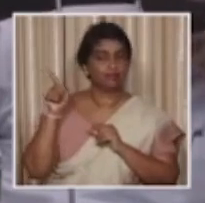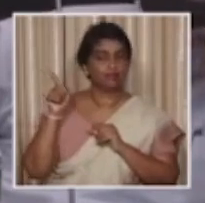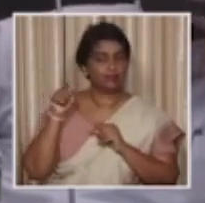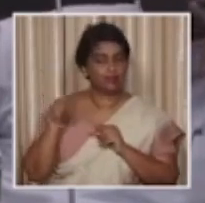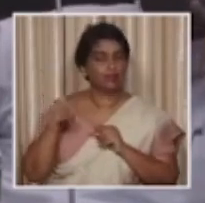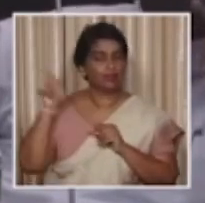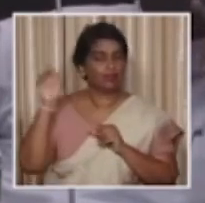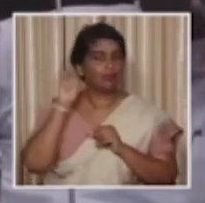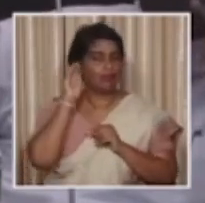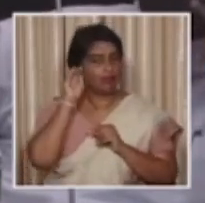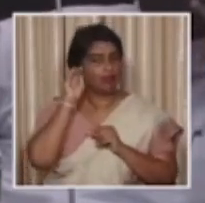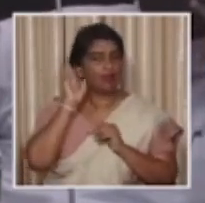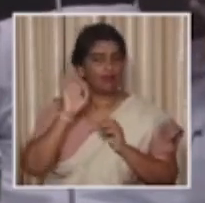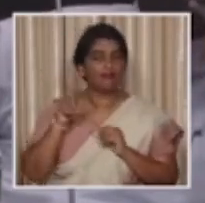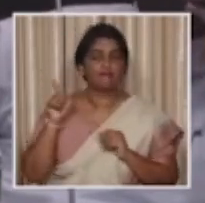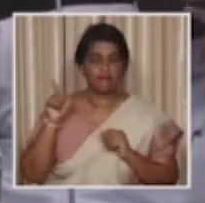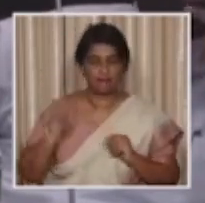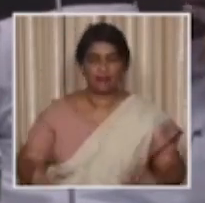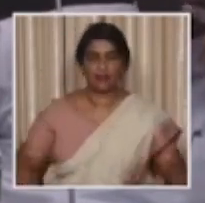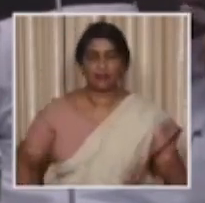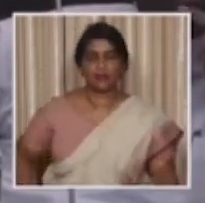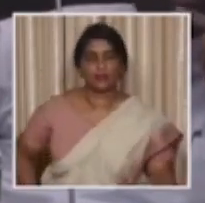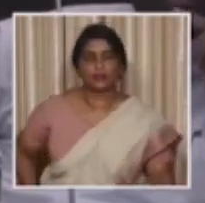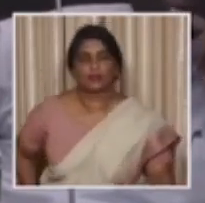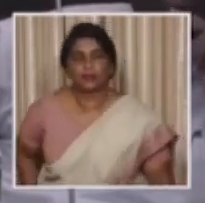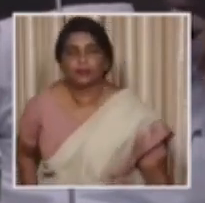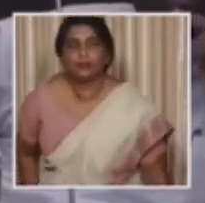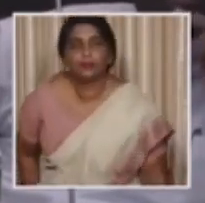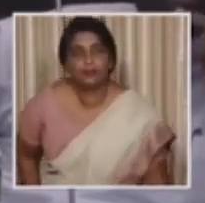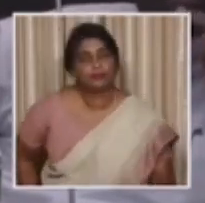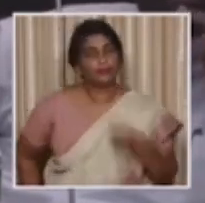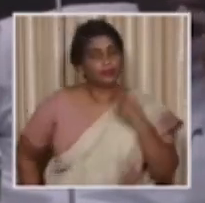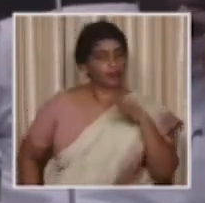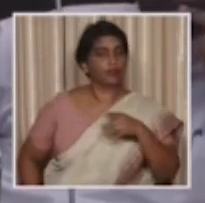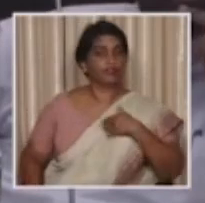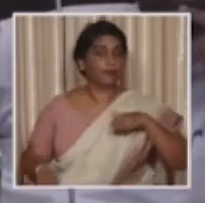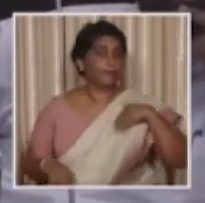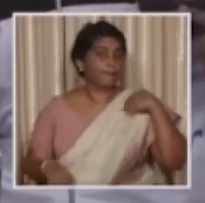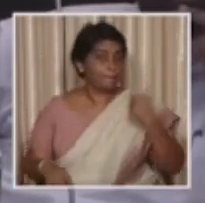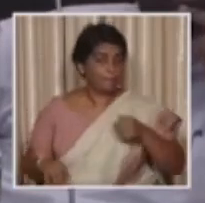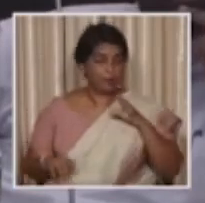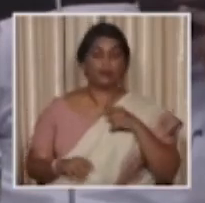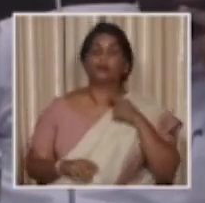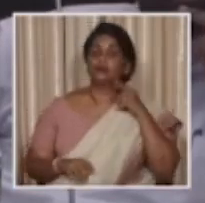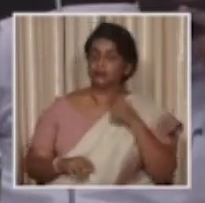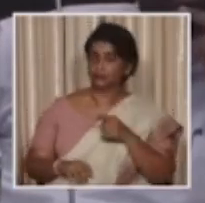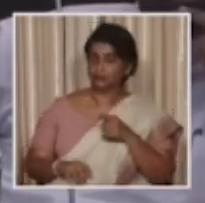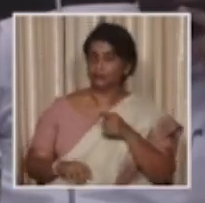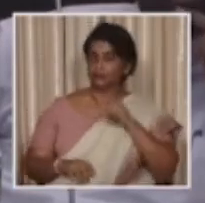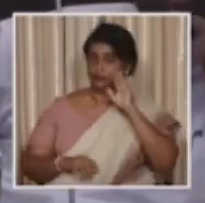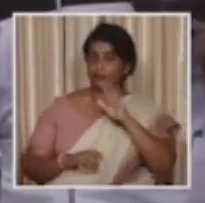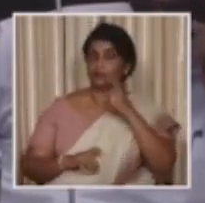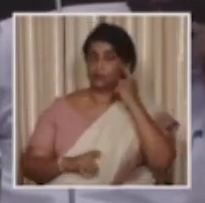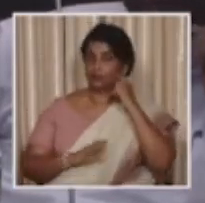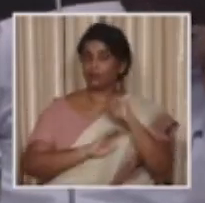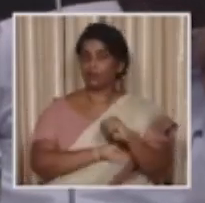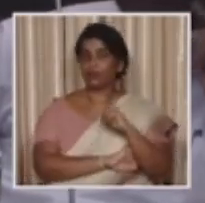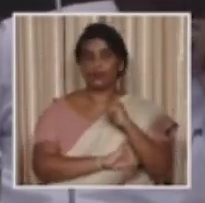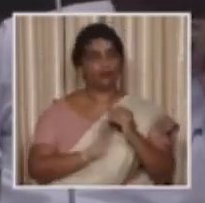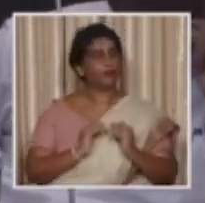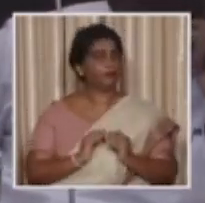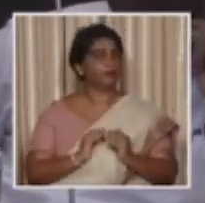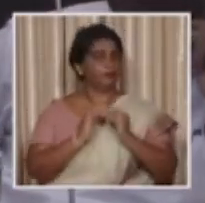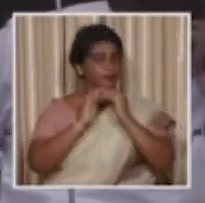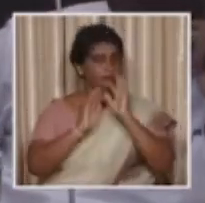හරි තියෙන තැන අහගෙන ඉන්නවා. ඒක නිසා ප්‍රධාන වශයෙන්ම ඔවුන්ගේ මානසික ශක්තිය වර්ධනය